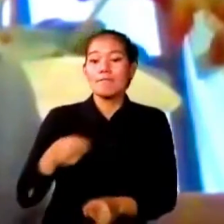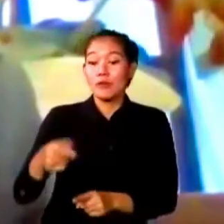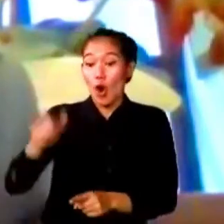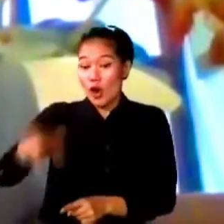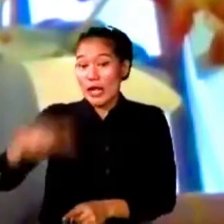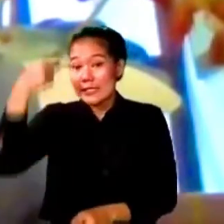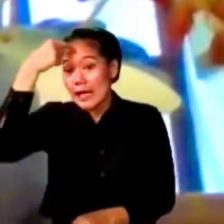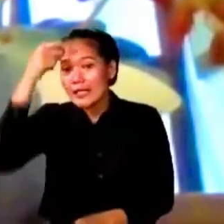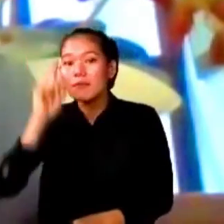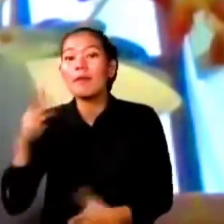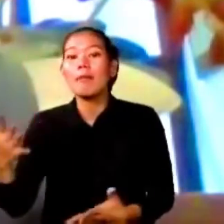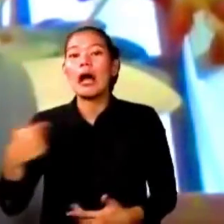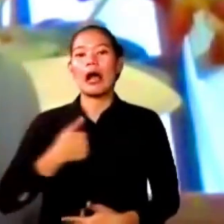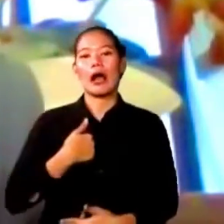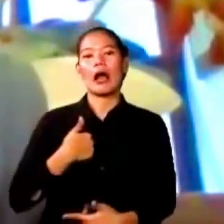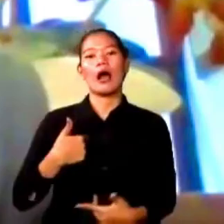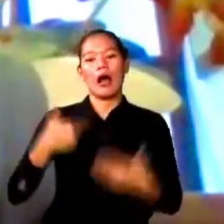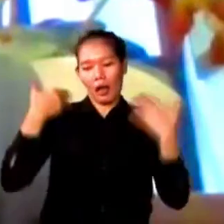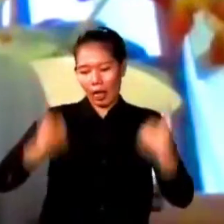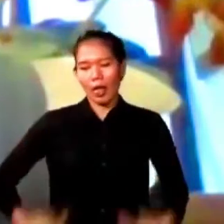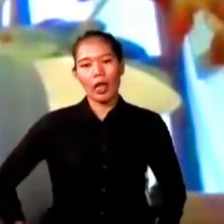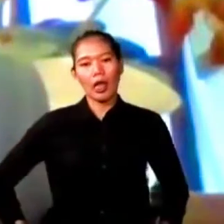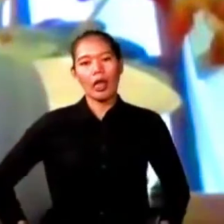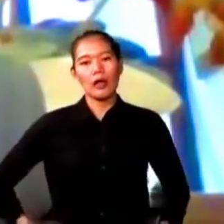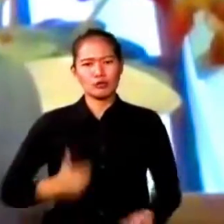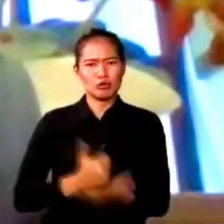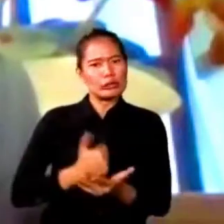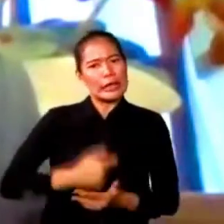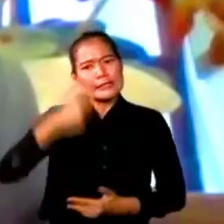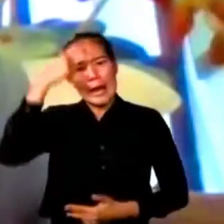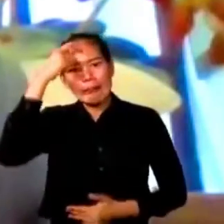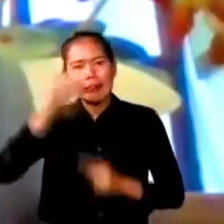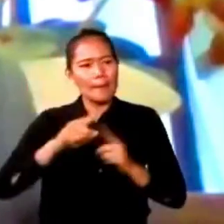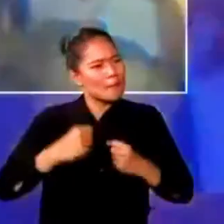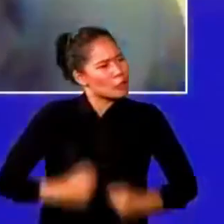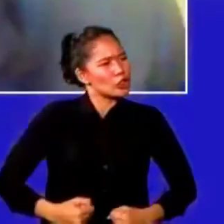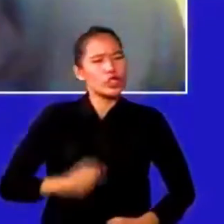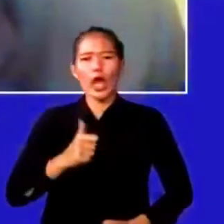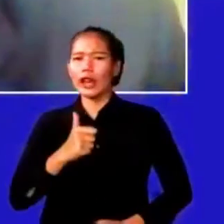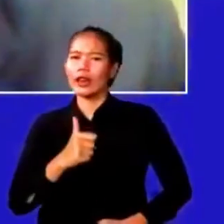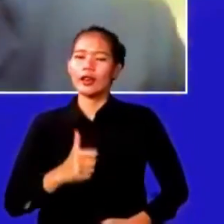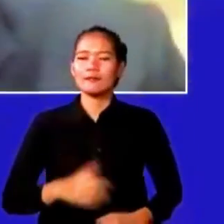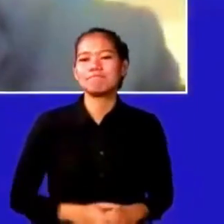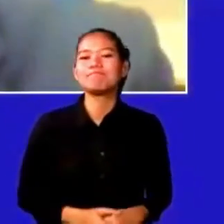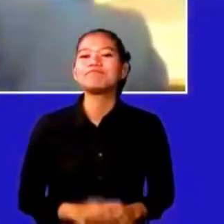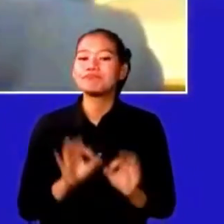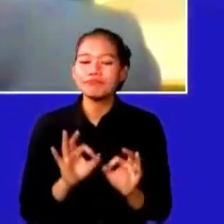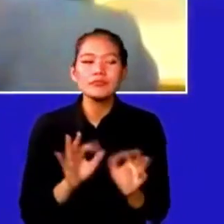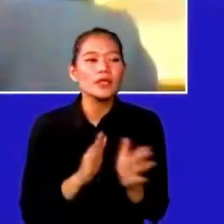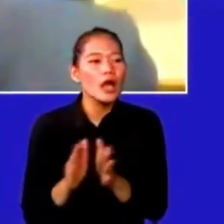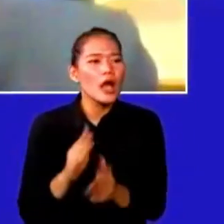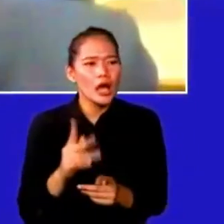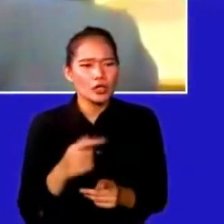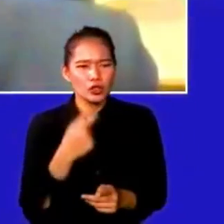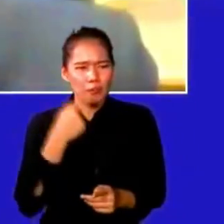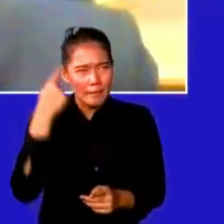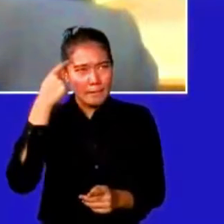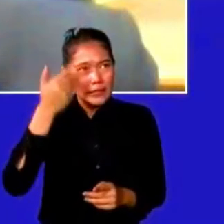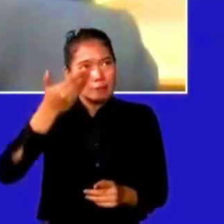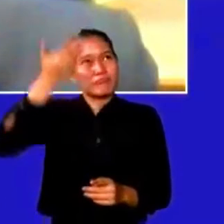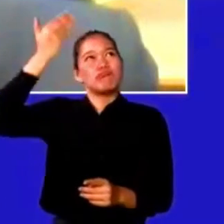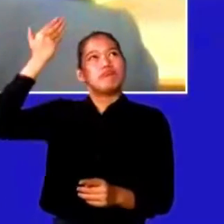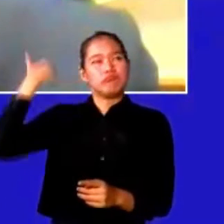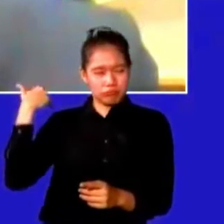terjadinya peredaran wabah kepada orang lain baik dokter Niam inikol kita menarik ke belakang